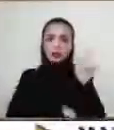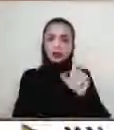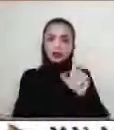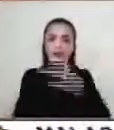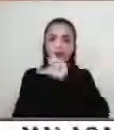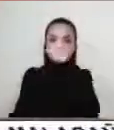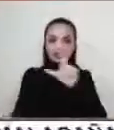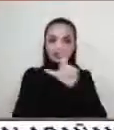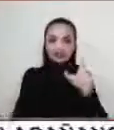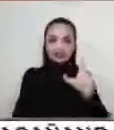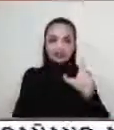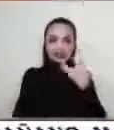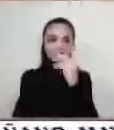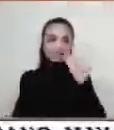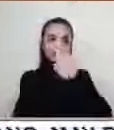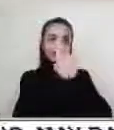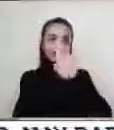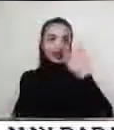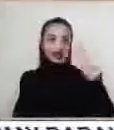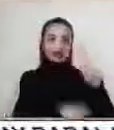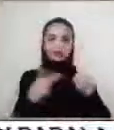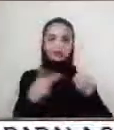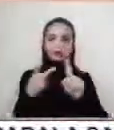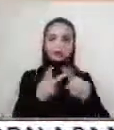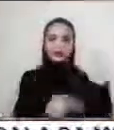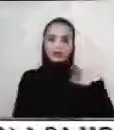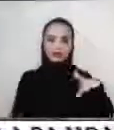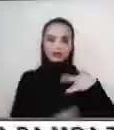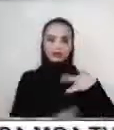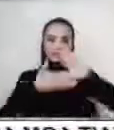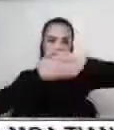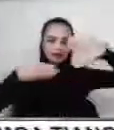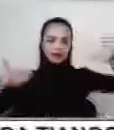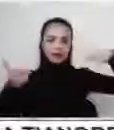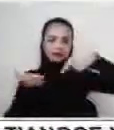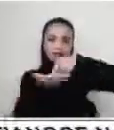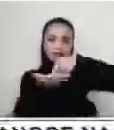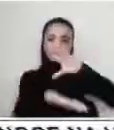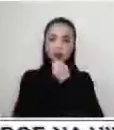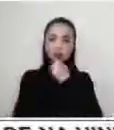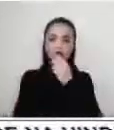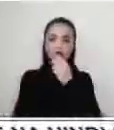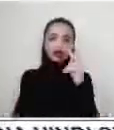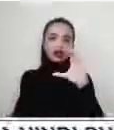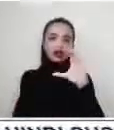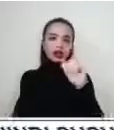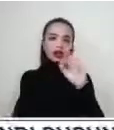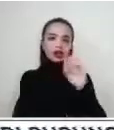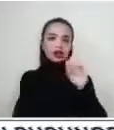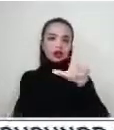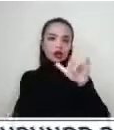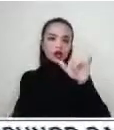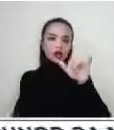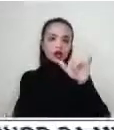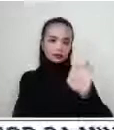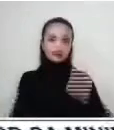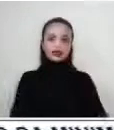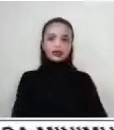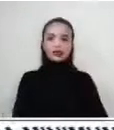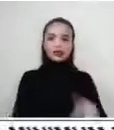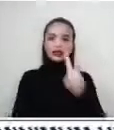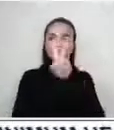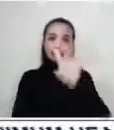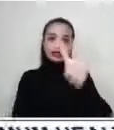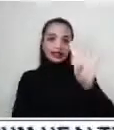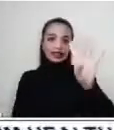Sobrang layo na rin ang narating ng social engagements ni Heart. Kasalukuyan na siyang may higit 7 million followers sa Instagram at